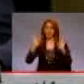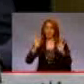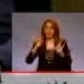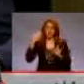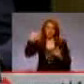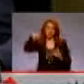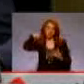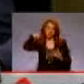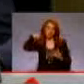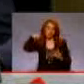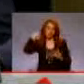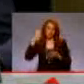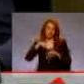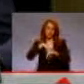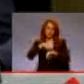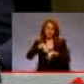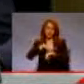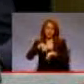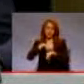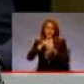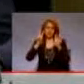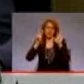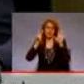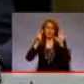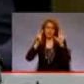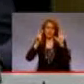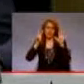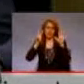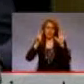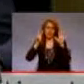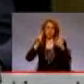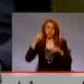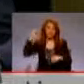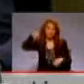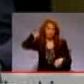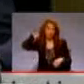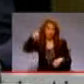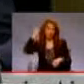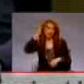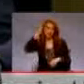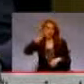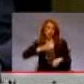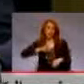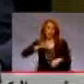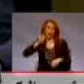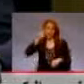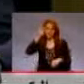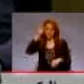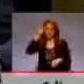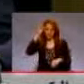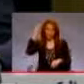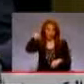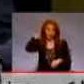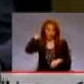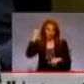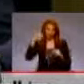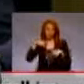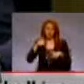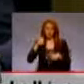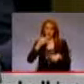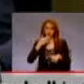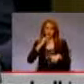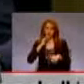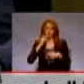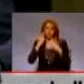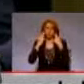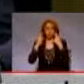استمرت 7 ساعات كامله والحمد لله اسلام خرج بالسلامه من اوضه العمليات وحالته الحمد لله كويسه. تعالوا